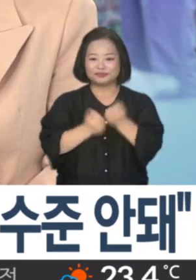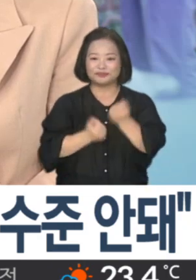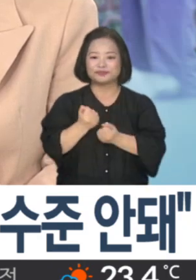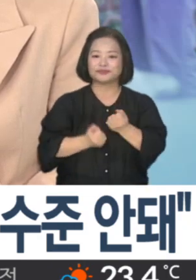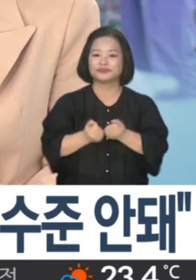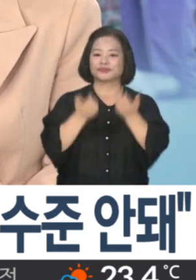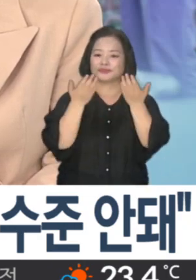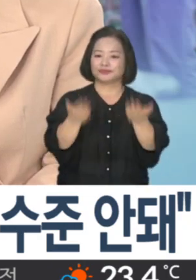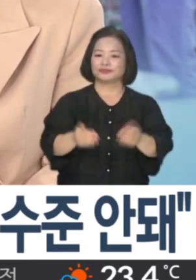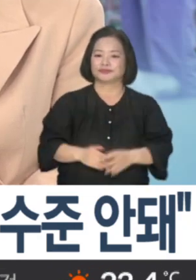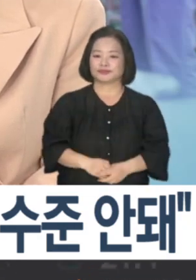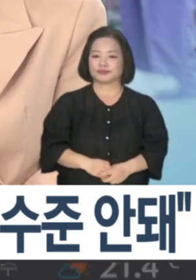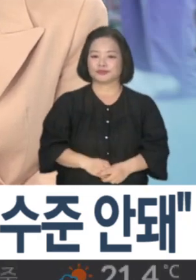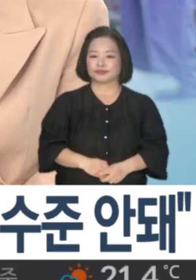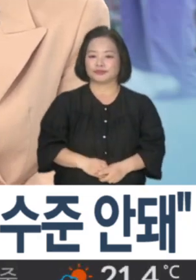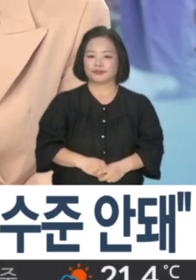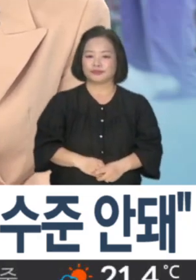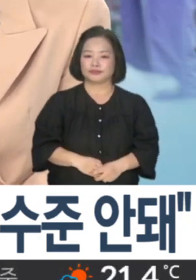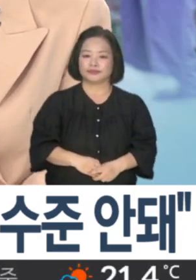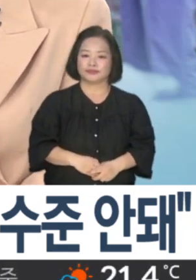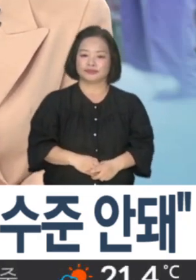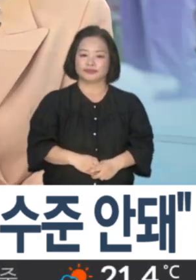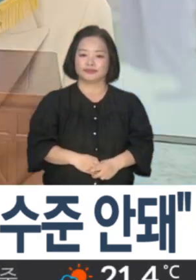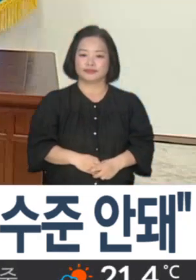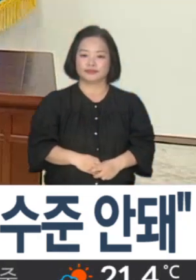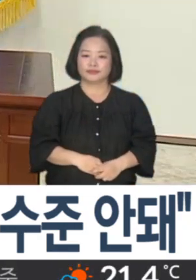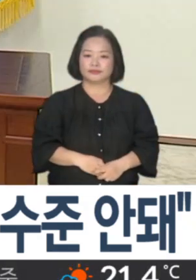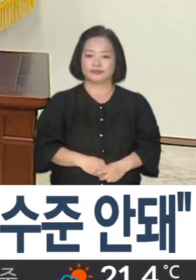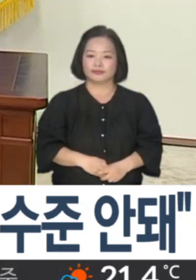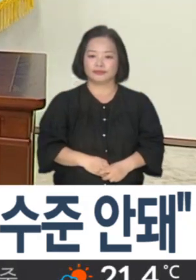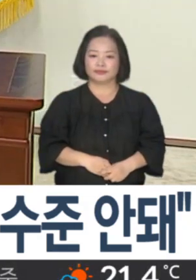기자가 전문가들의 이야기를 들어봤습니다.